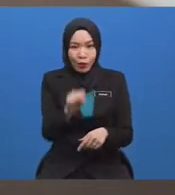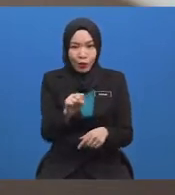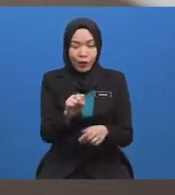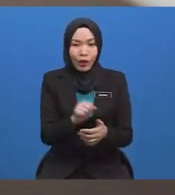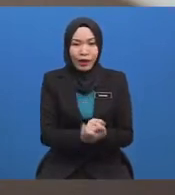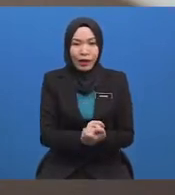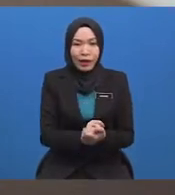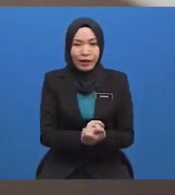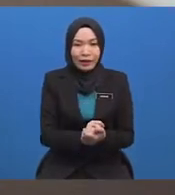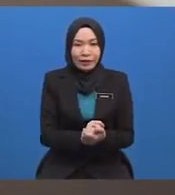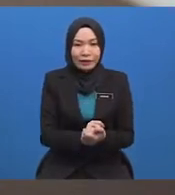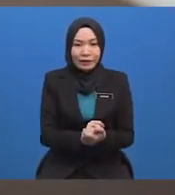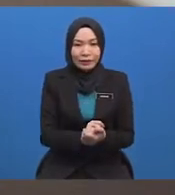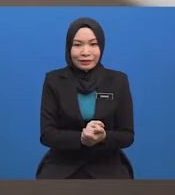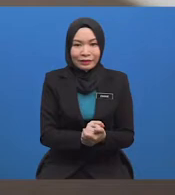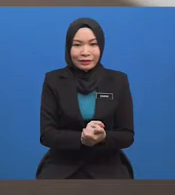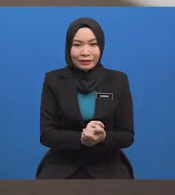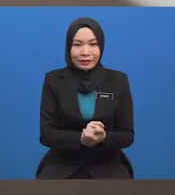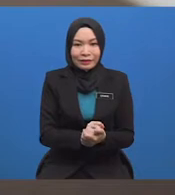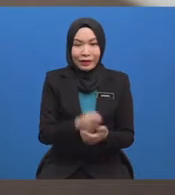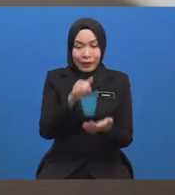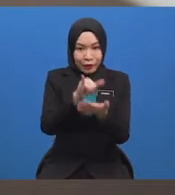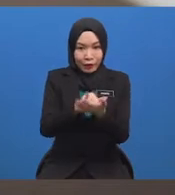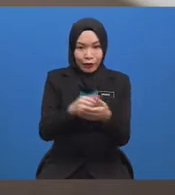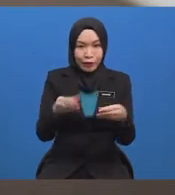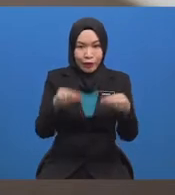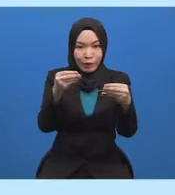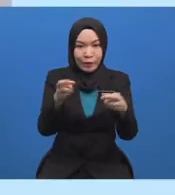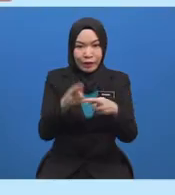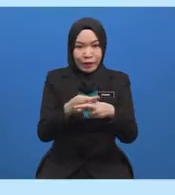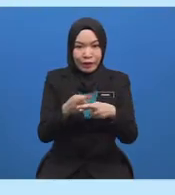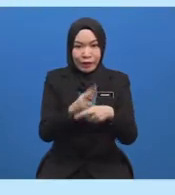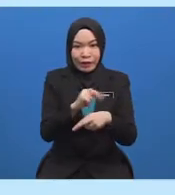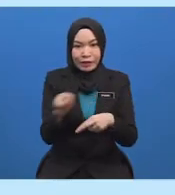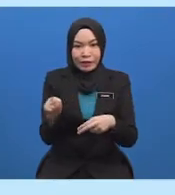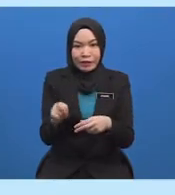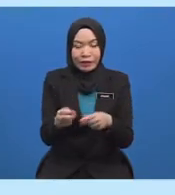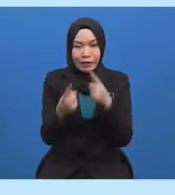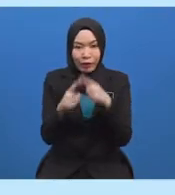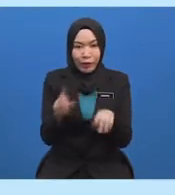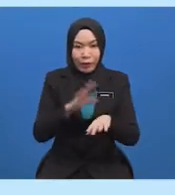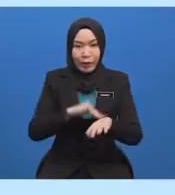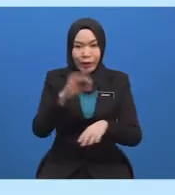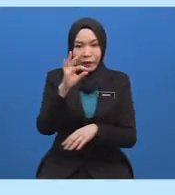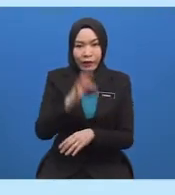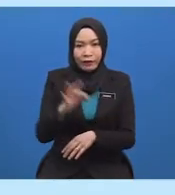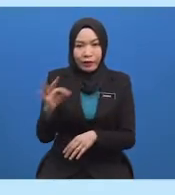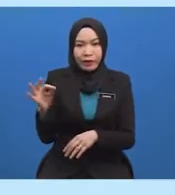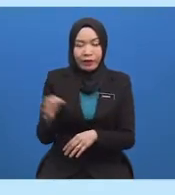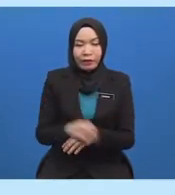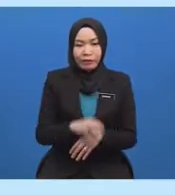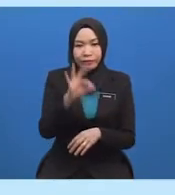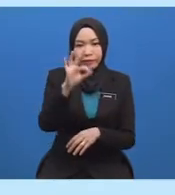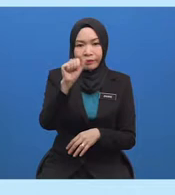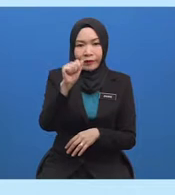sederhana yaitu memberi huraian kepada fakta contoh jawaban bagi soalan tadi ialah